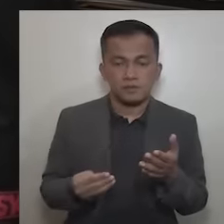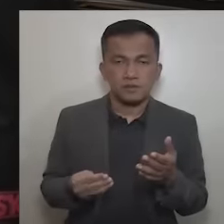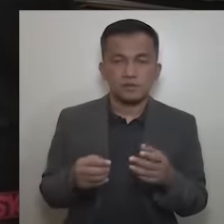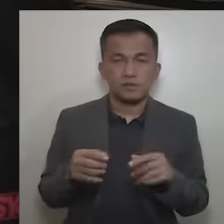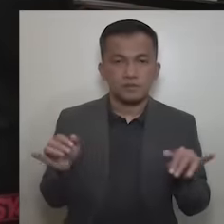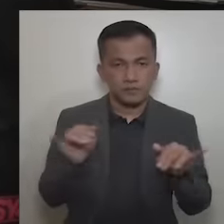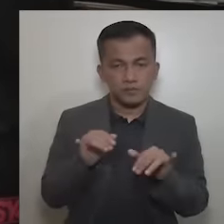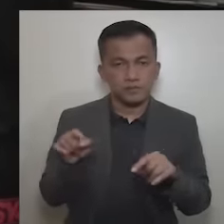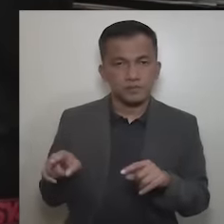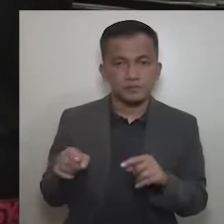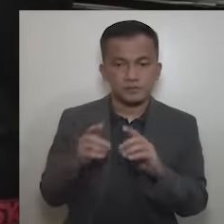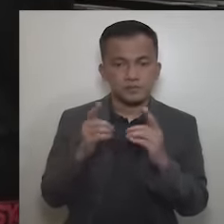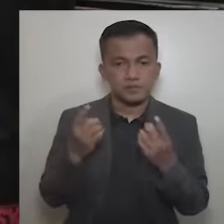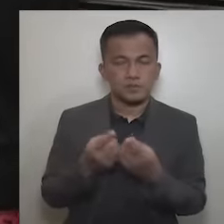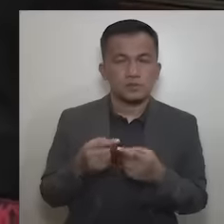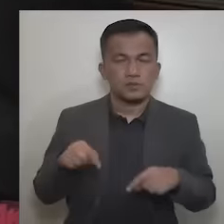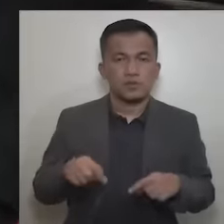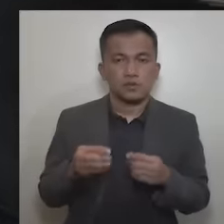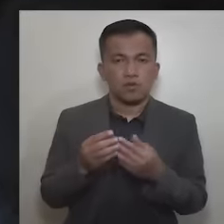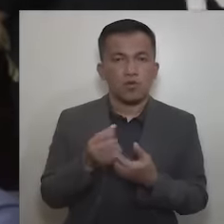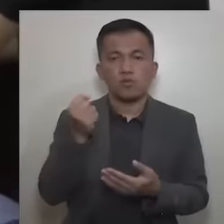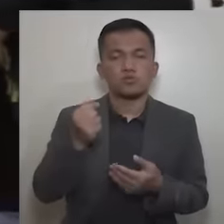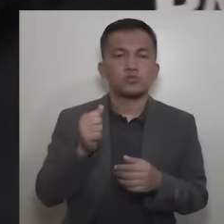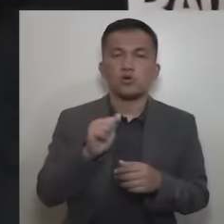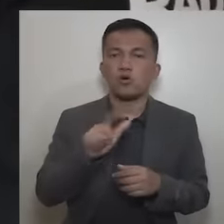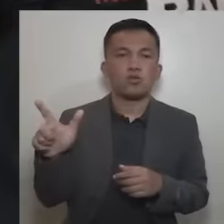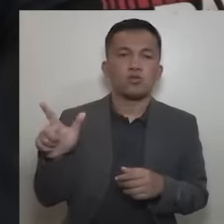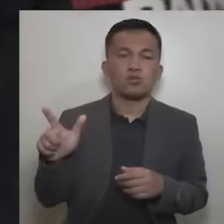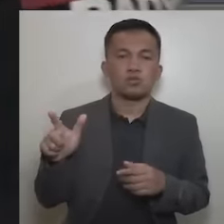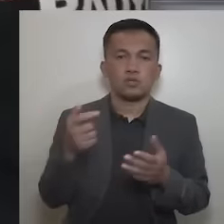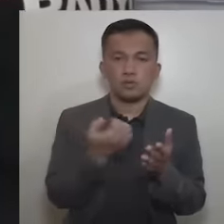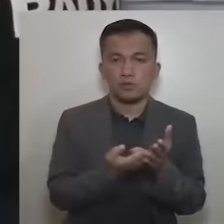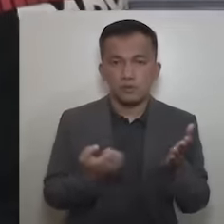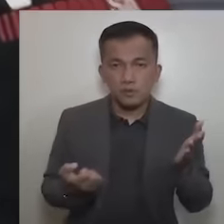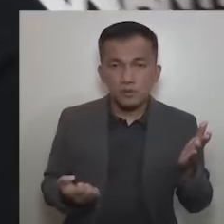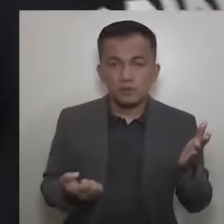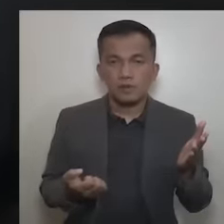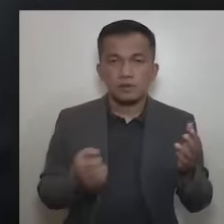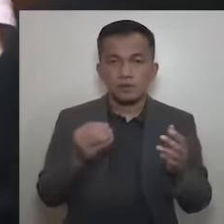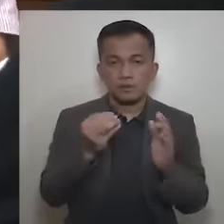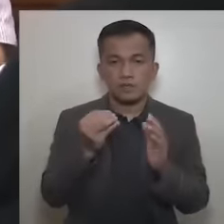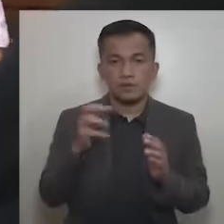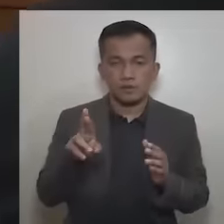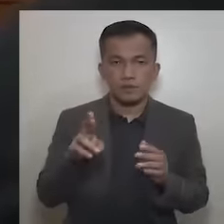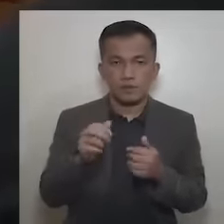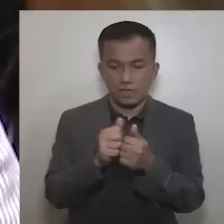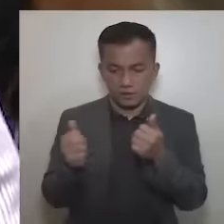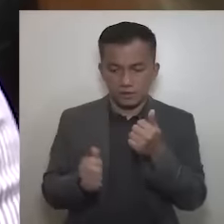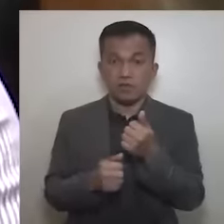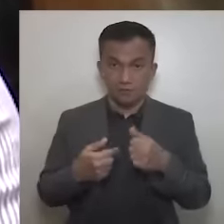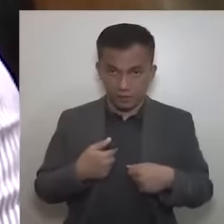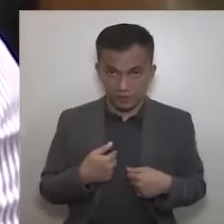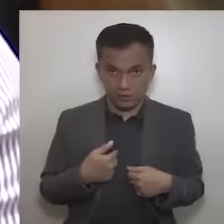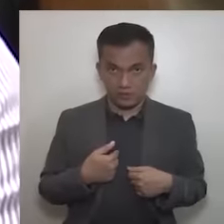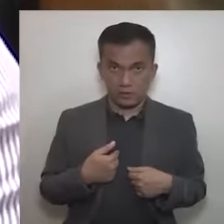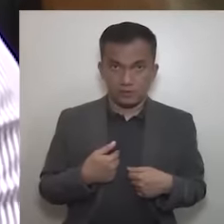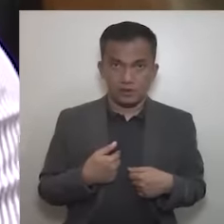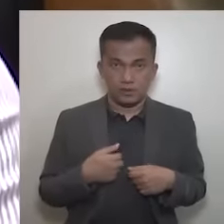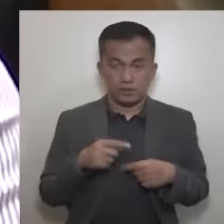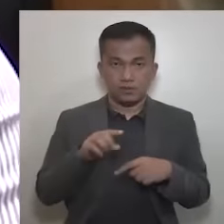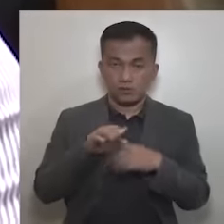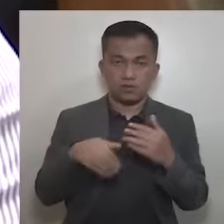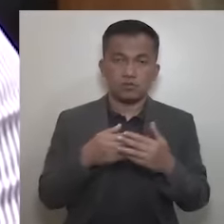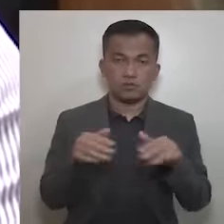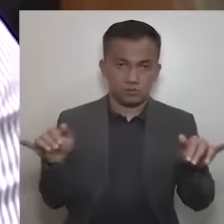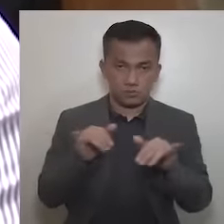materials. Parang dito sa law department, almost all the equipment naka-MR under me. So the same yan with